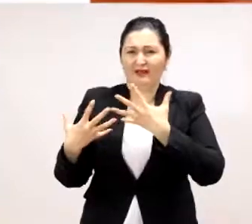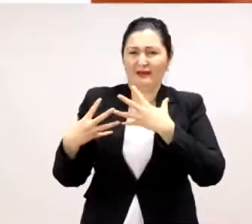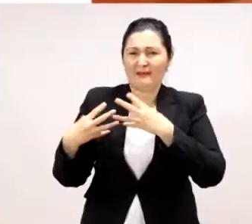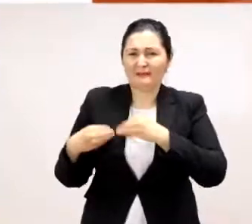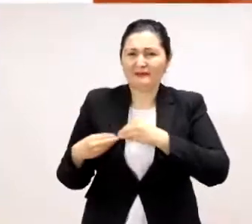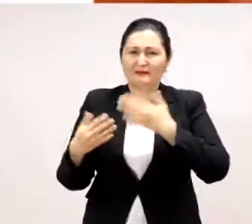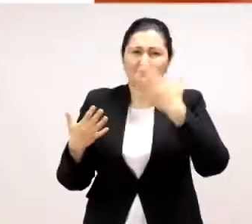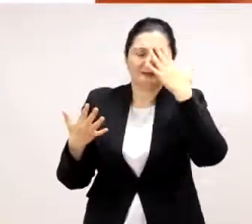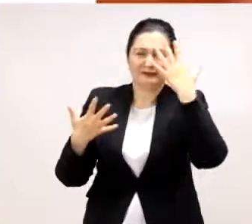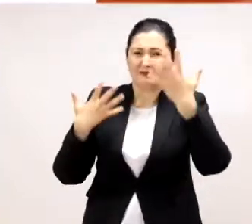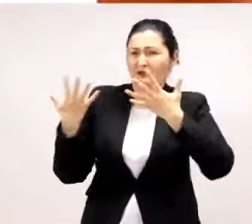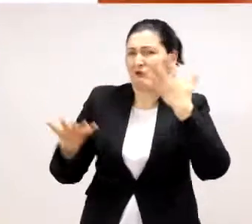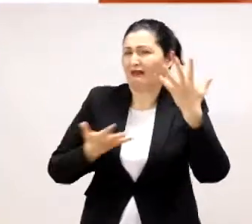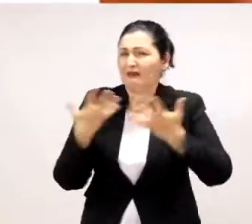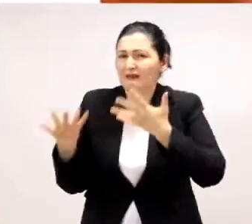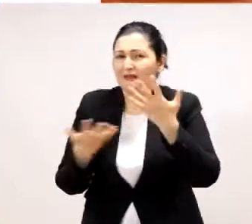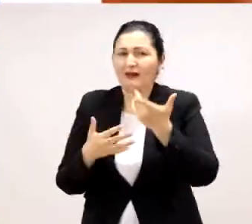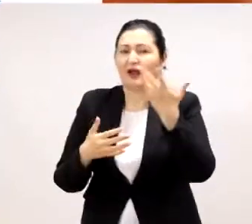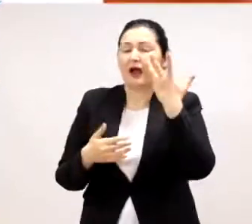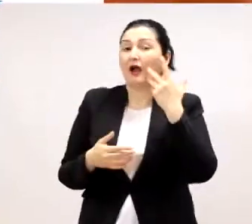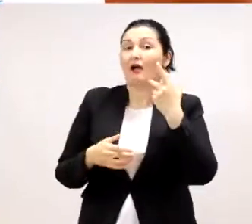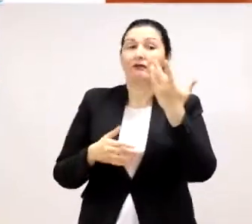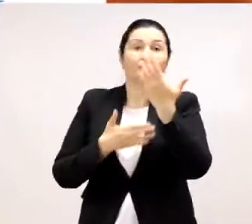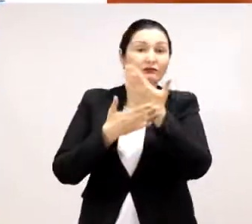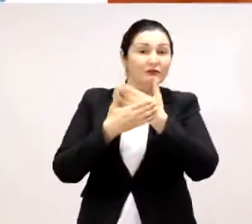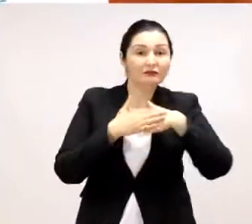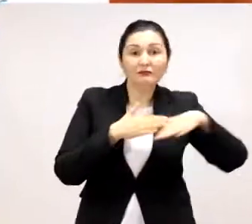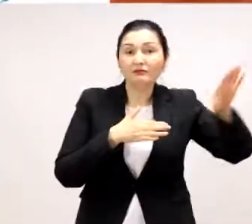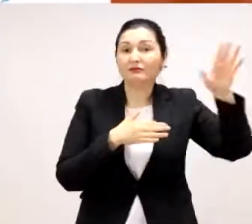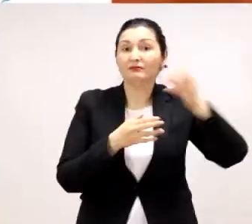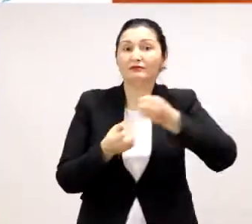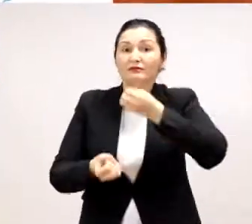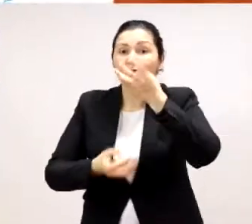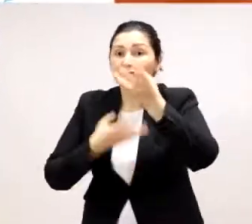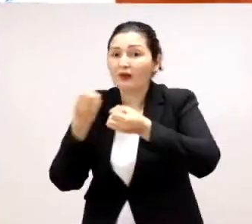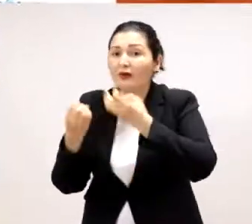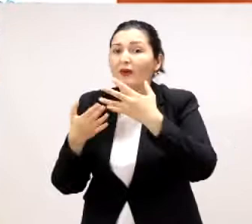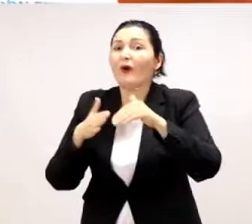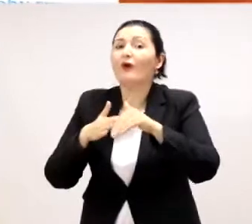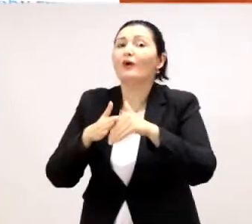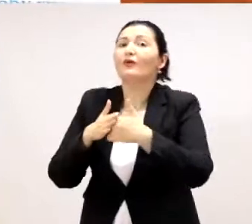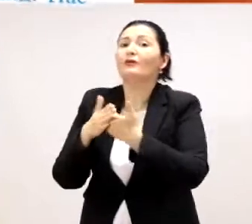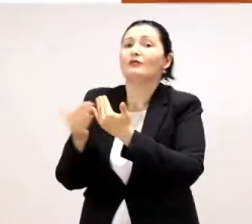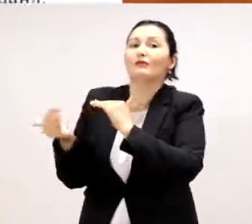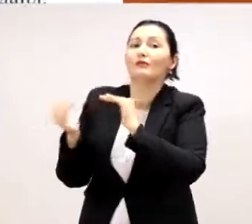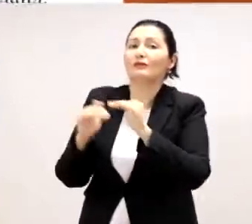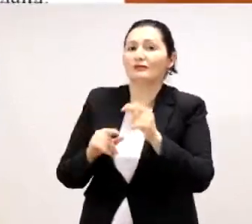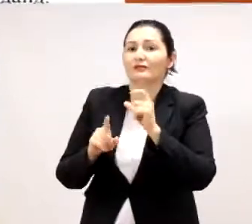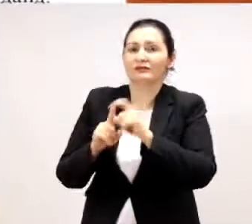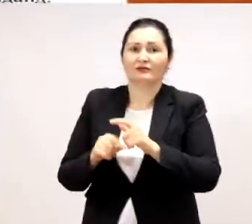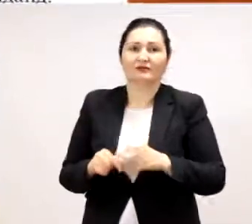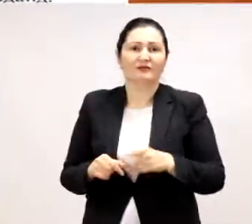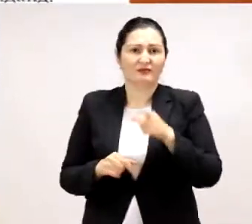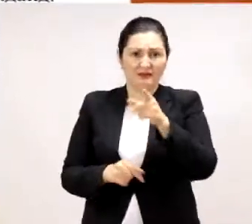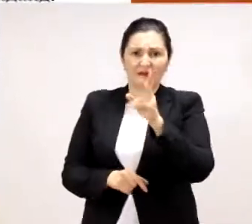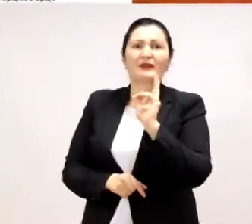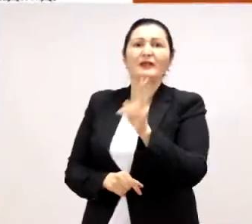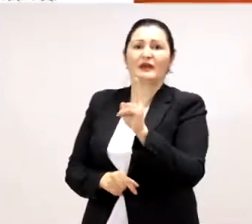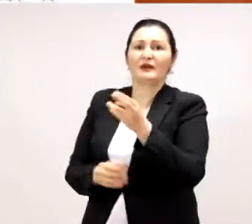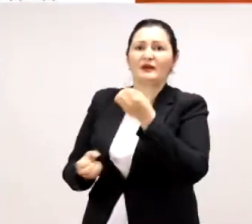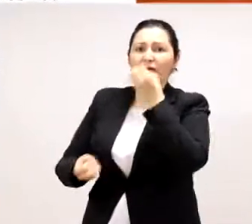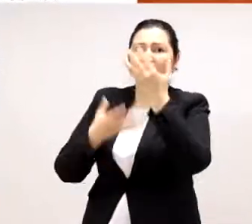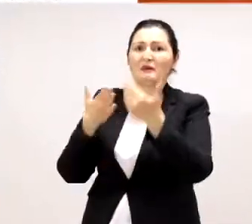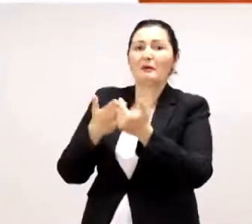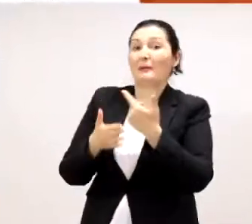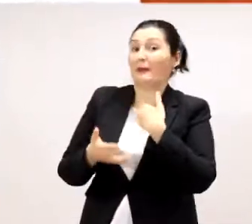سرش گرنگ شد. وقتی صاحب خانه رفت، صدبرگ با گلهای نو آمده ستیزید. شما کیستید؟